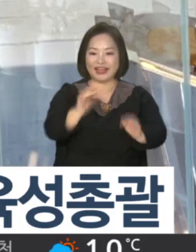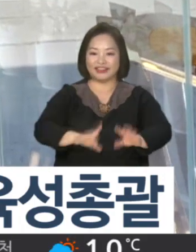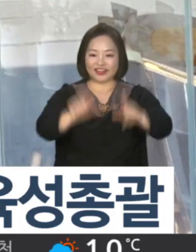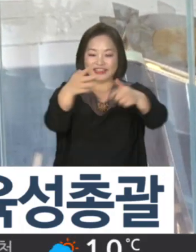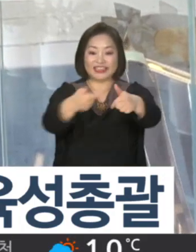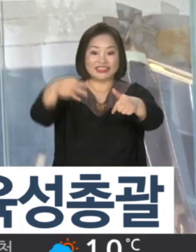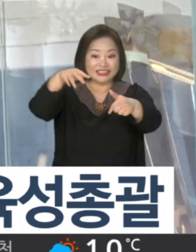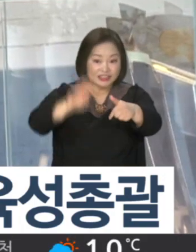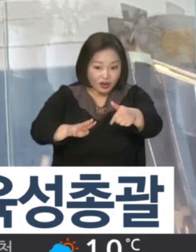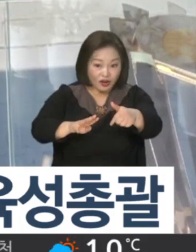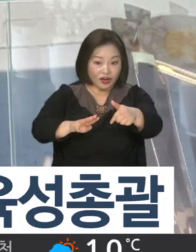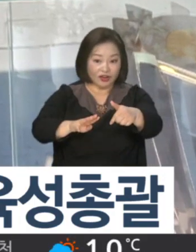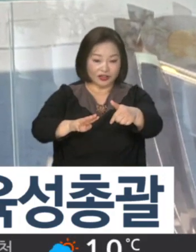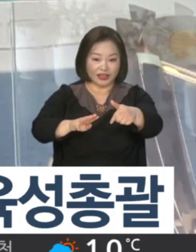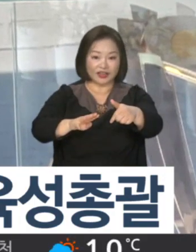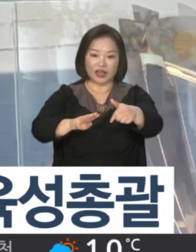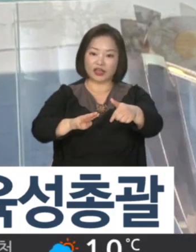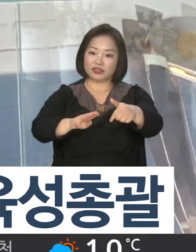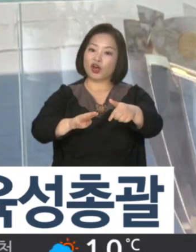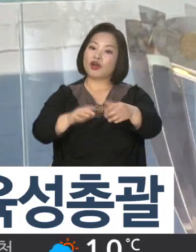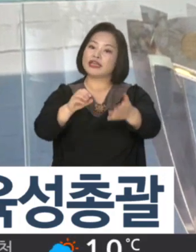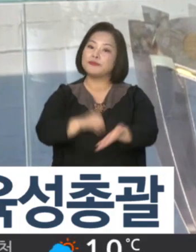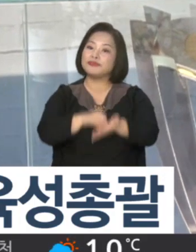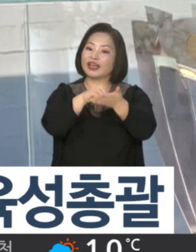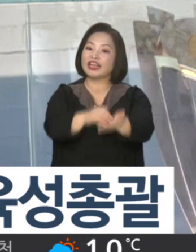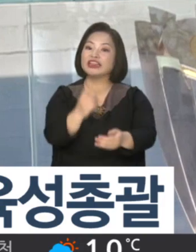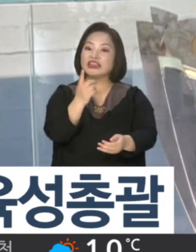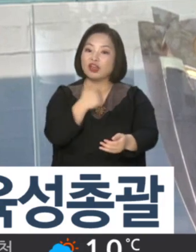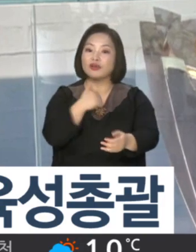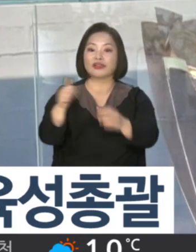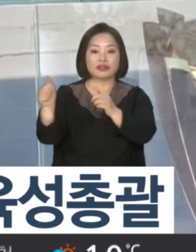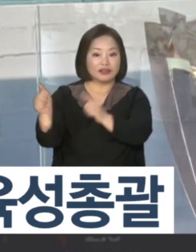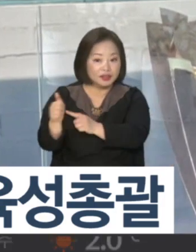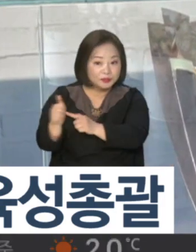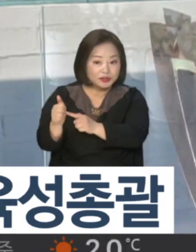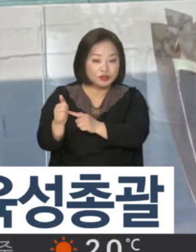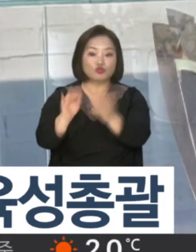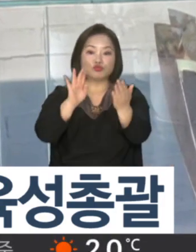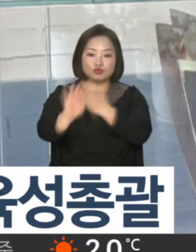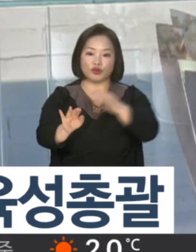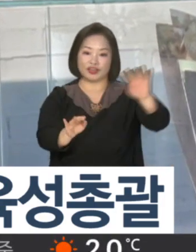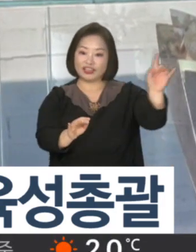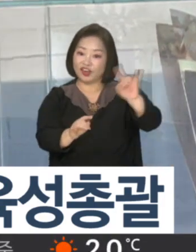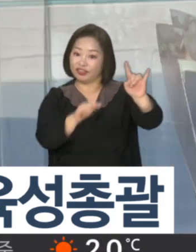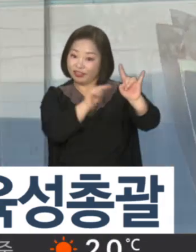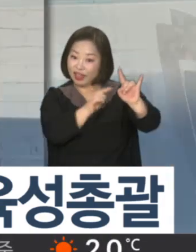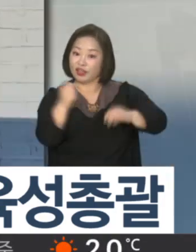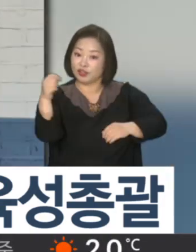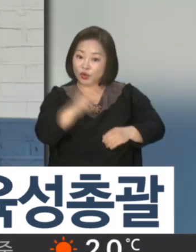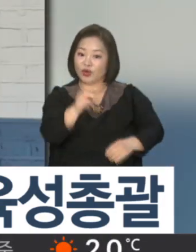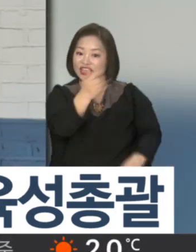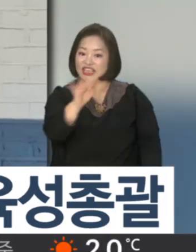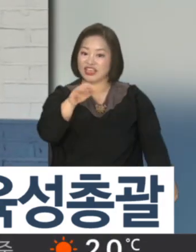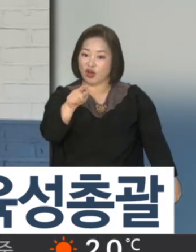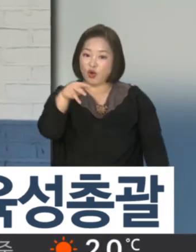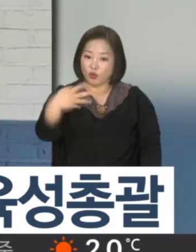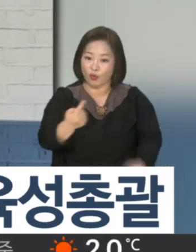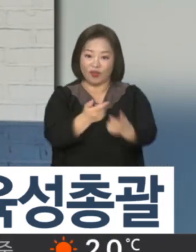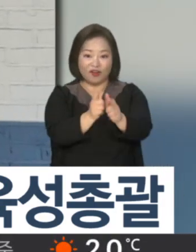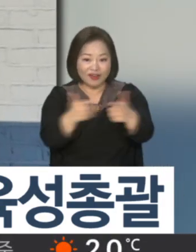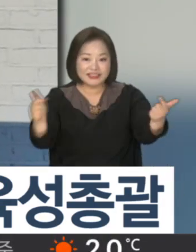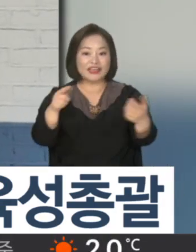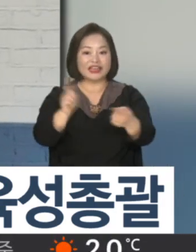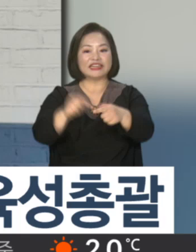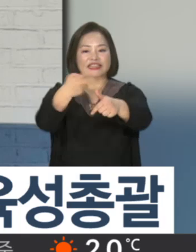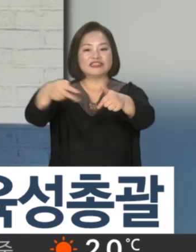인천 연구였다 이승용 감독은 이후 현대 유니콘스 히어로즈를 는